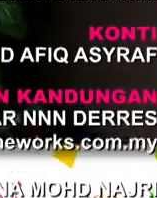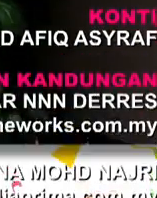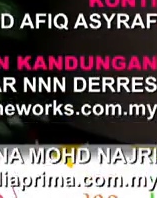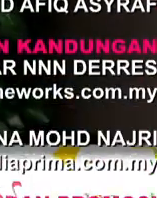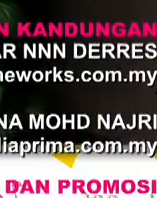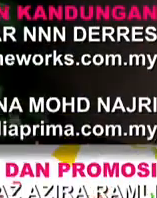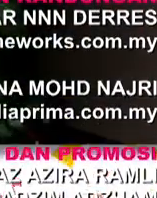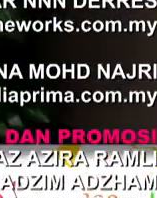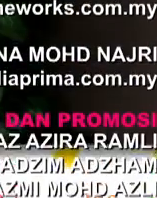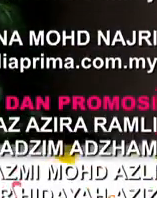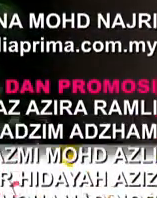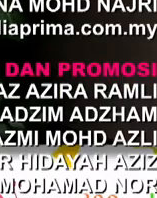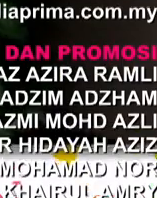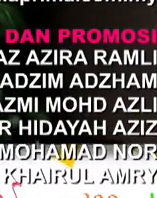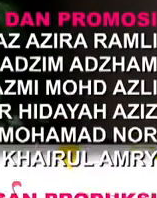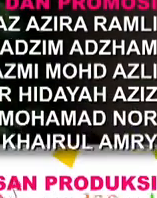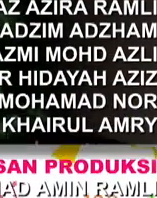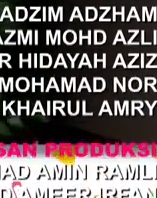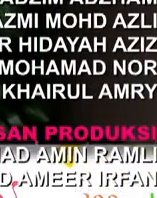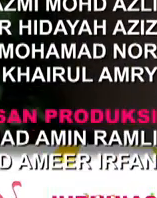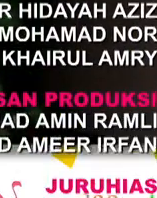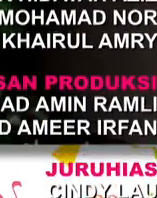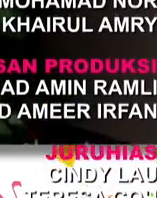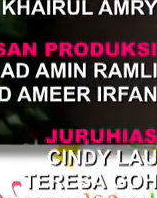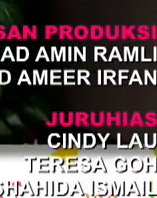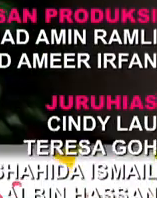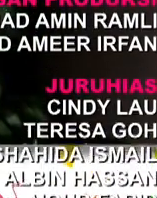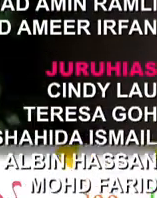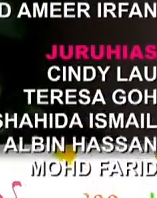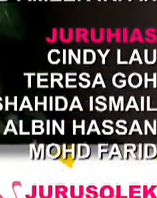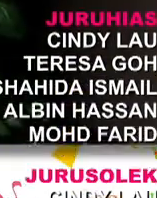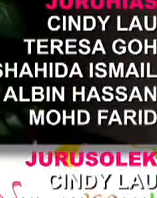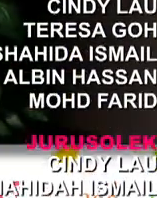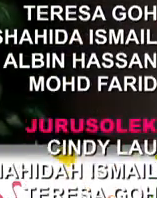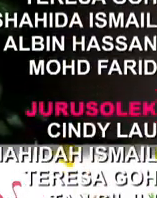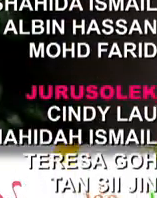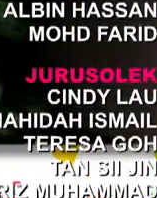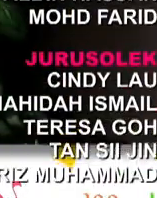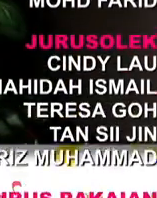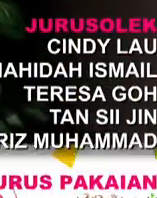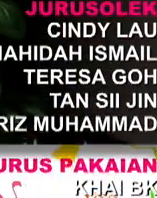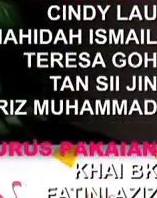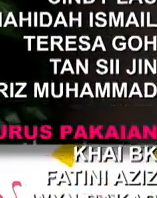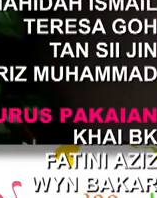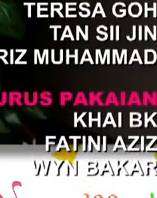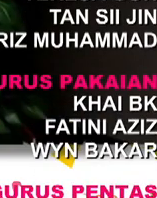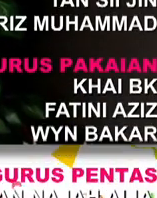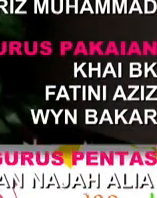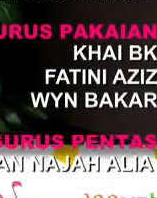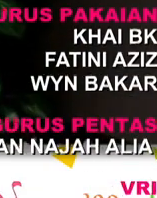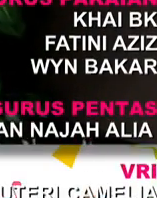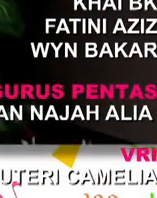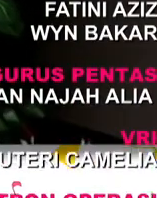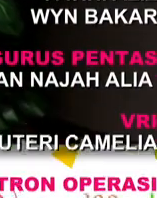ibu dan ayah akan buat subscribe hari jadi di rumah bersama keluarga dan